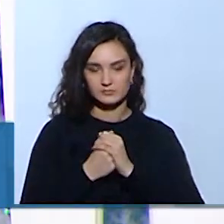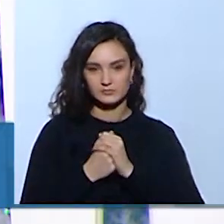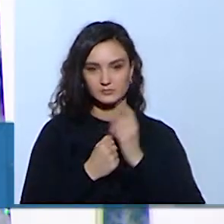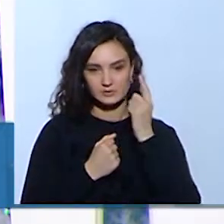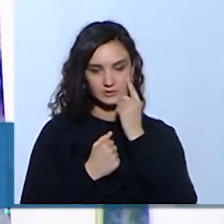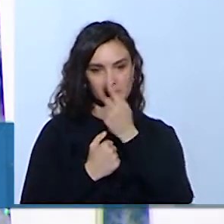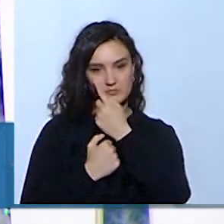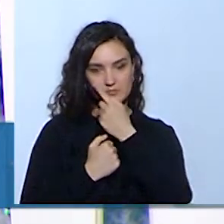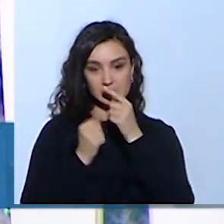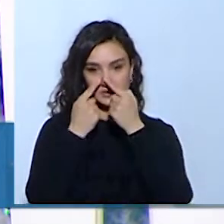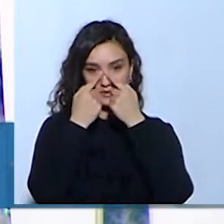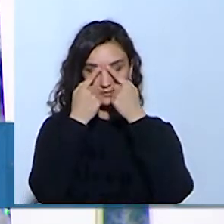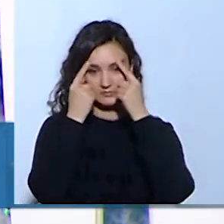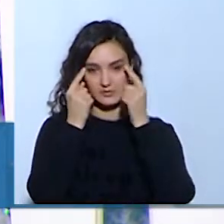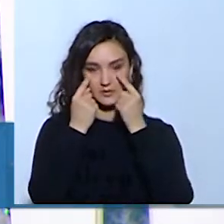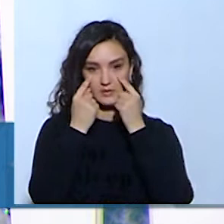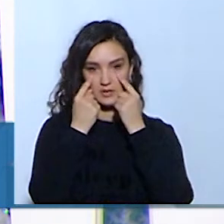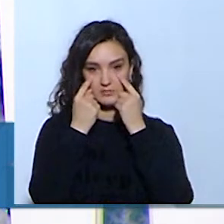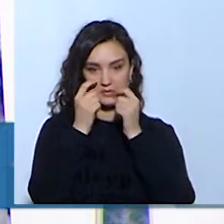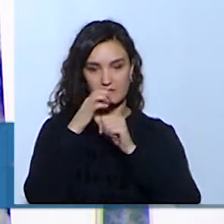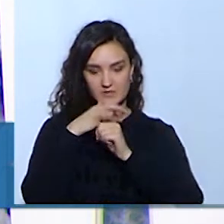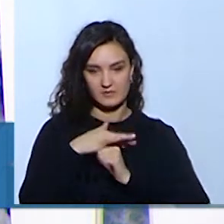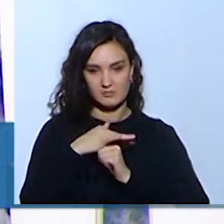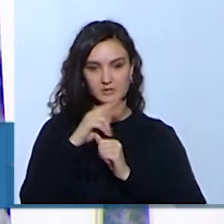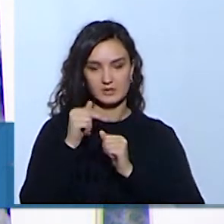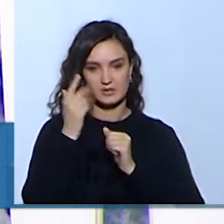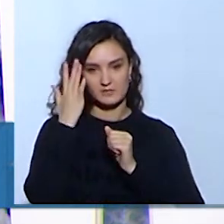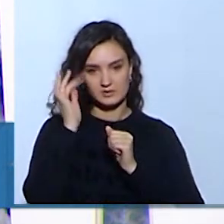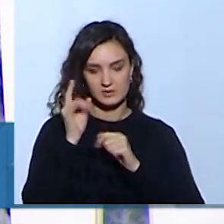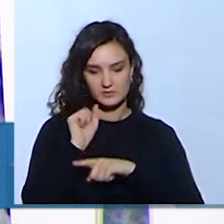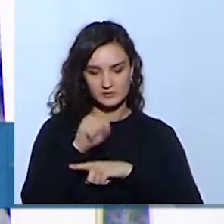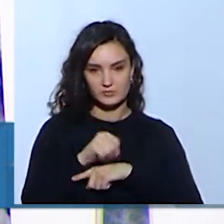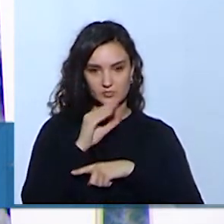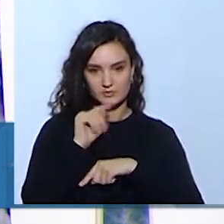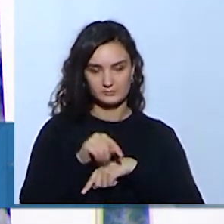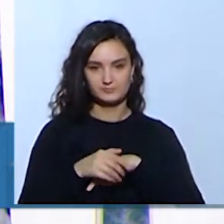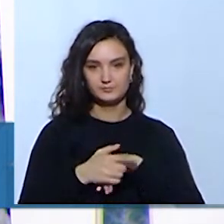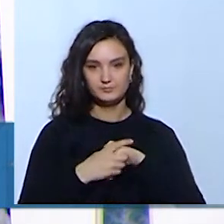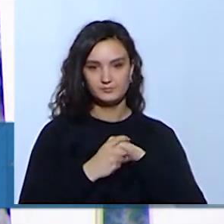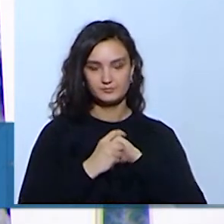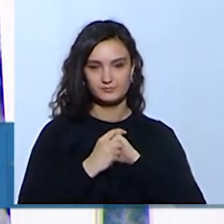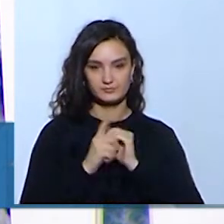წარბებს შორის გვაქვს ტკივილი, თვალებზე გვაწვევა და თავის ტკივილი გვაქვს, როდესაც თავს დაბავავ ხრით.